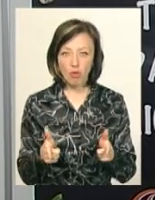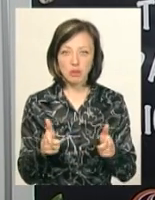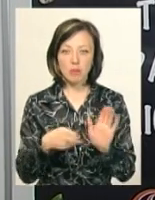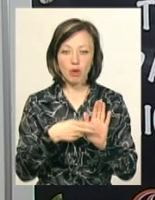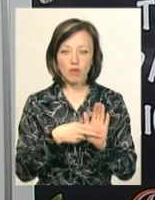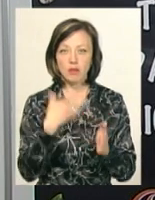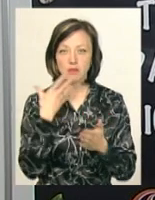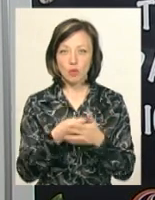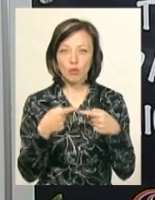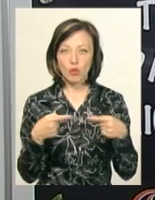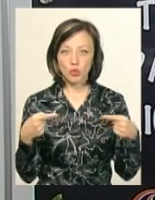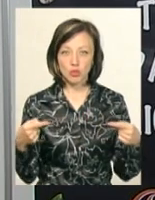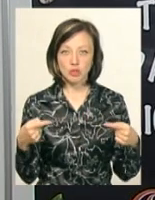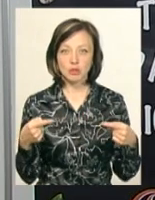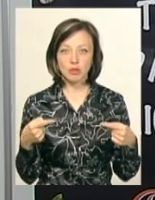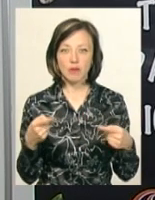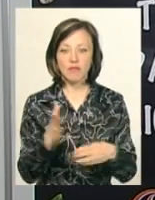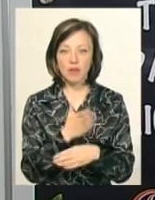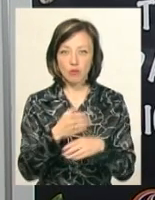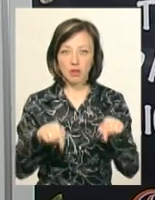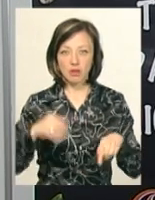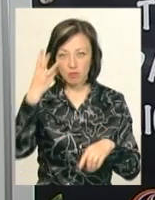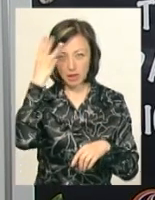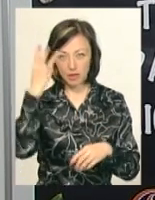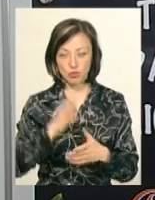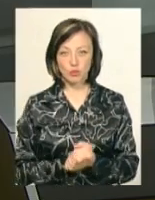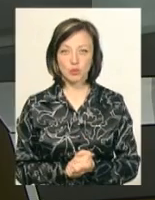свою продукцію, яка вироблена в Хмельницькому.